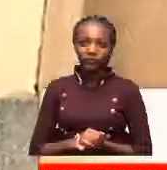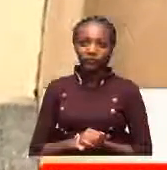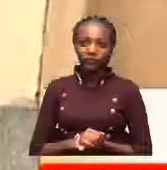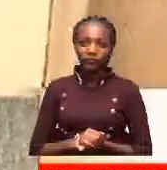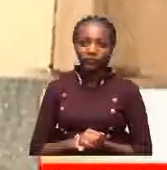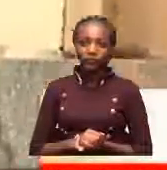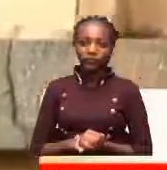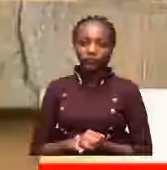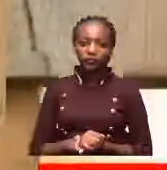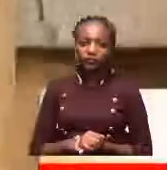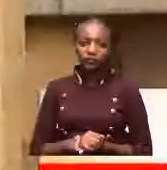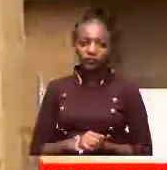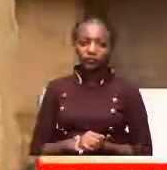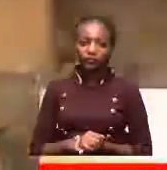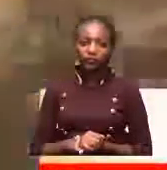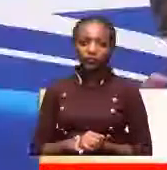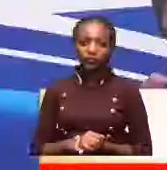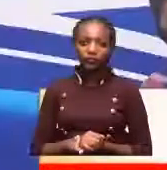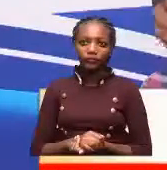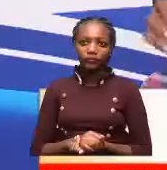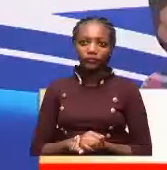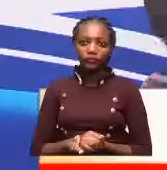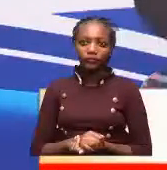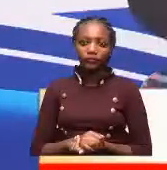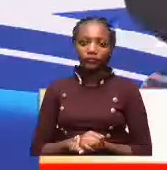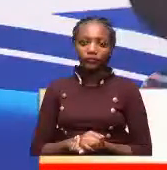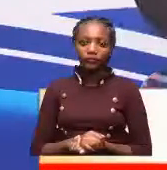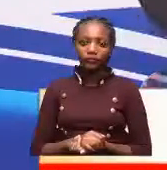kutoka mjini Thika, mimi ni Weru Mwangi.